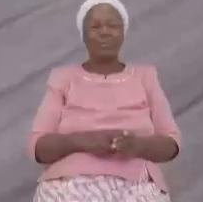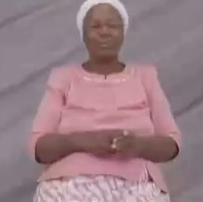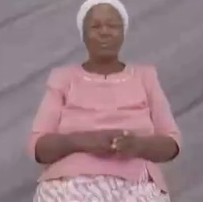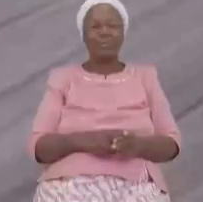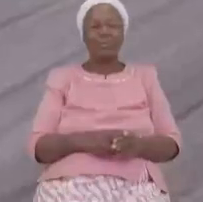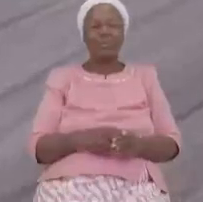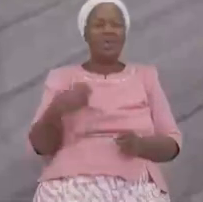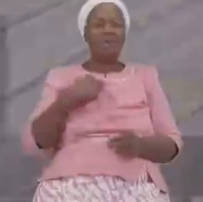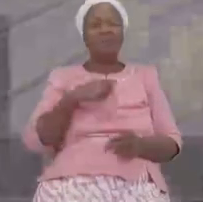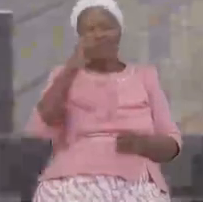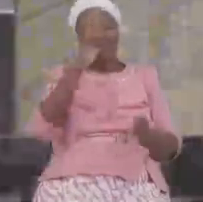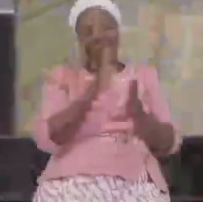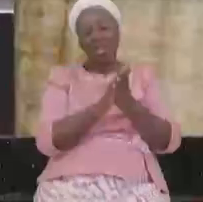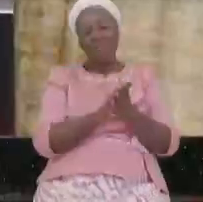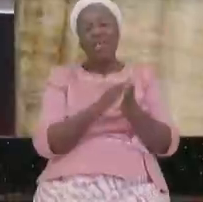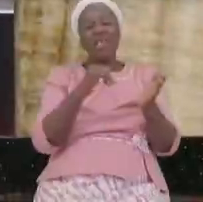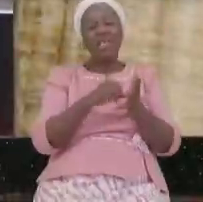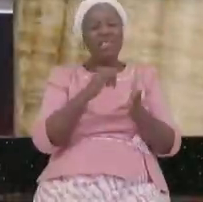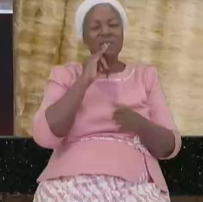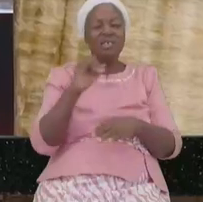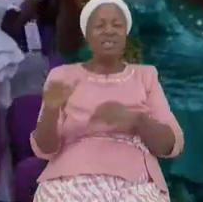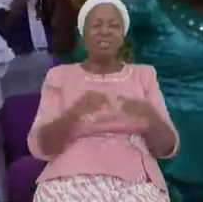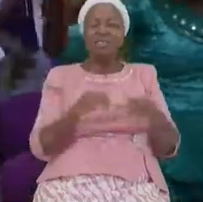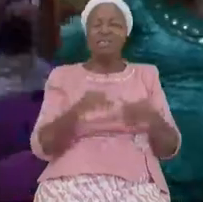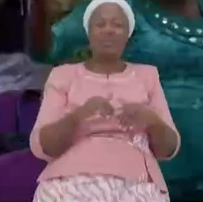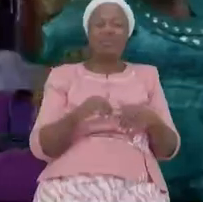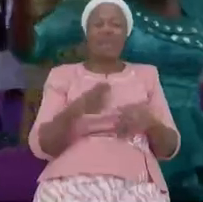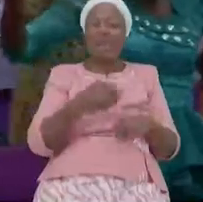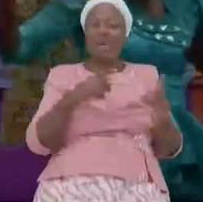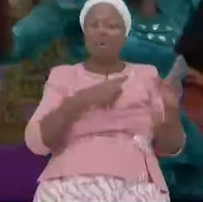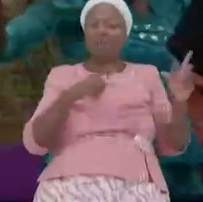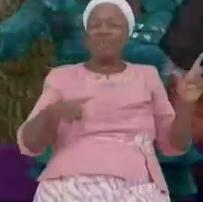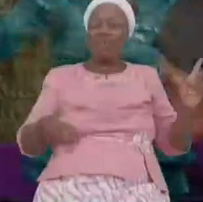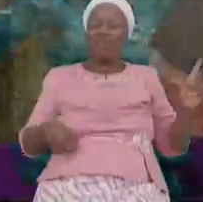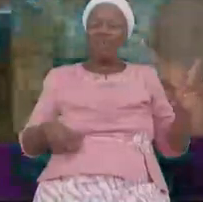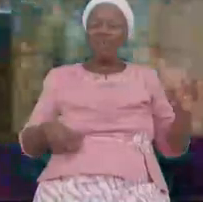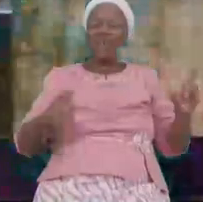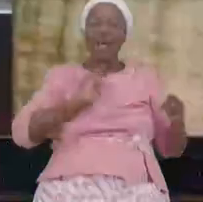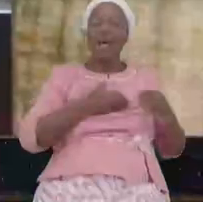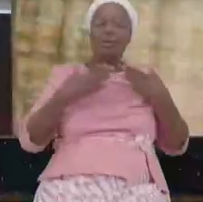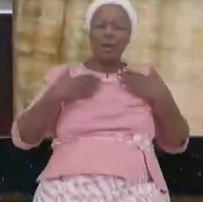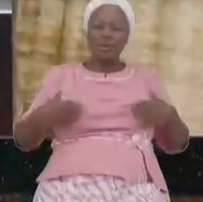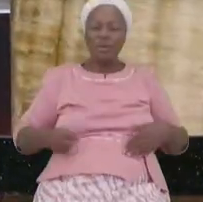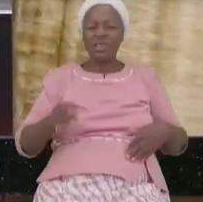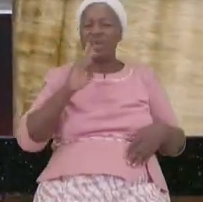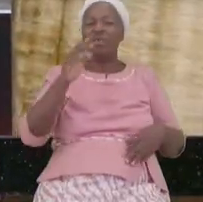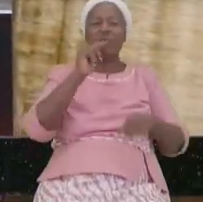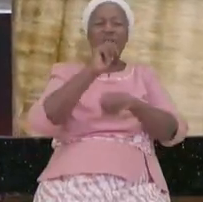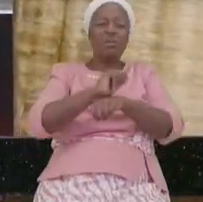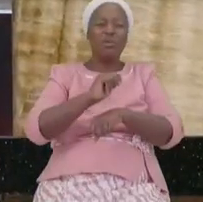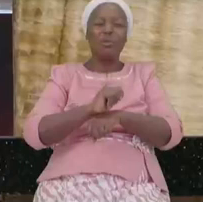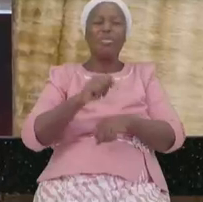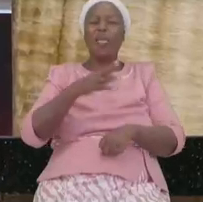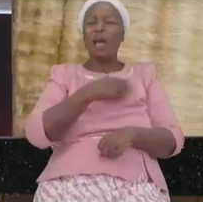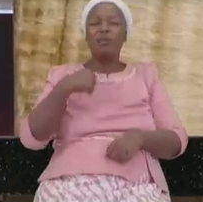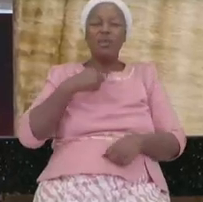croyons, c'est fait. Seigneur, nos corps sont ton temple. Nous demandons, Seigneur,